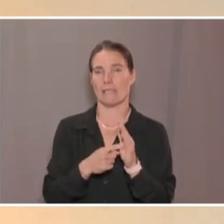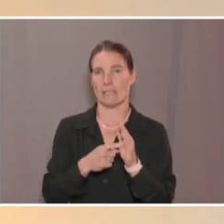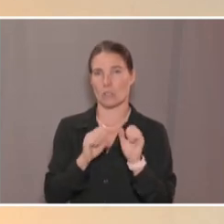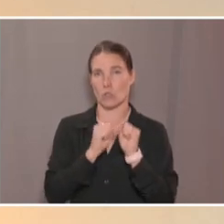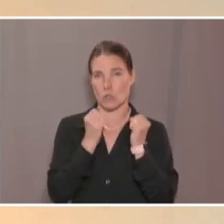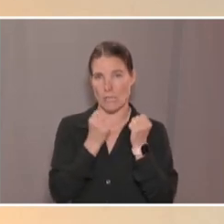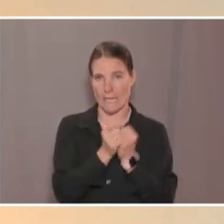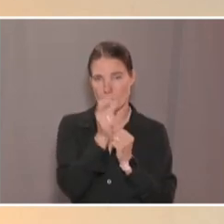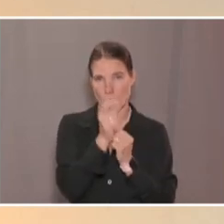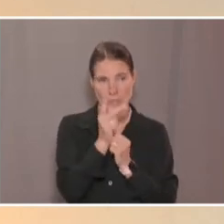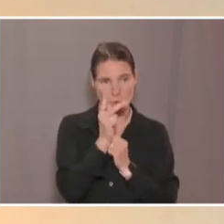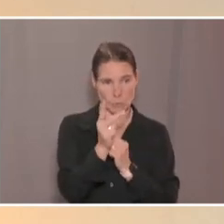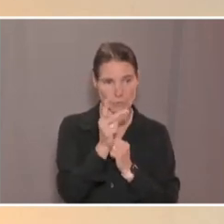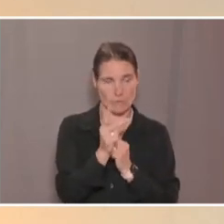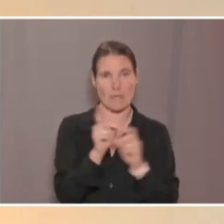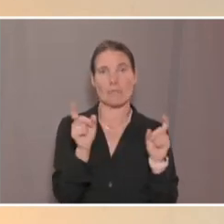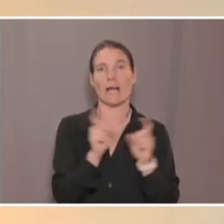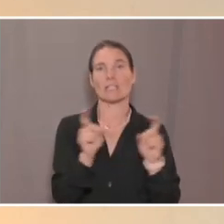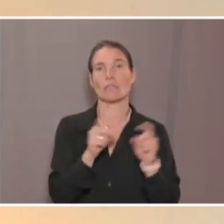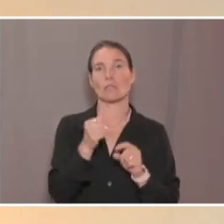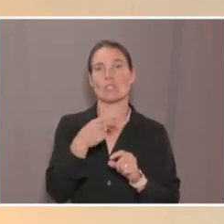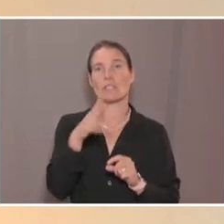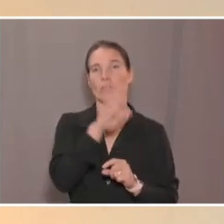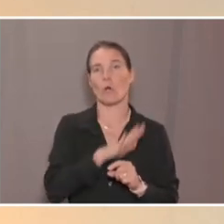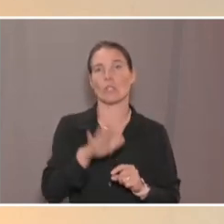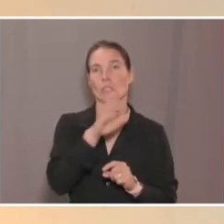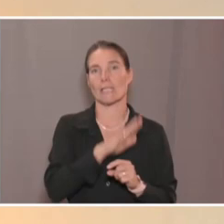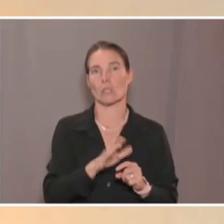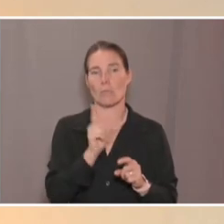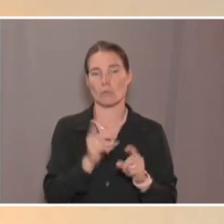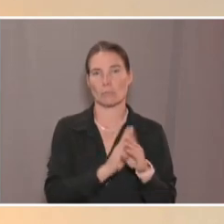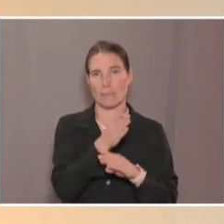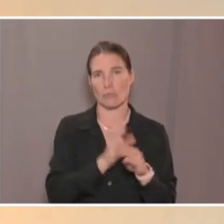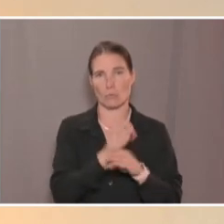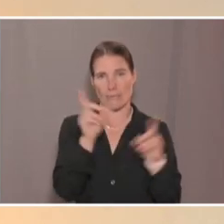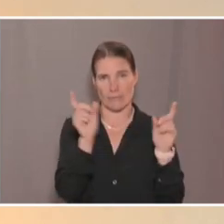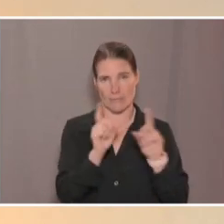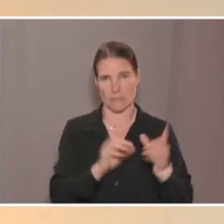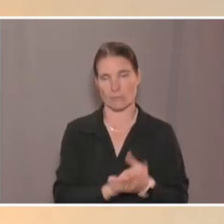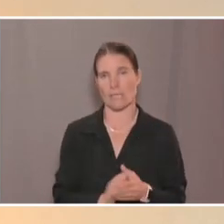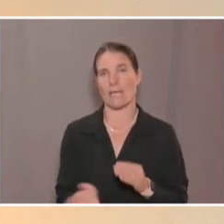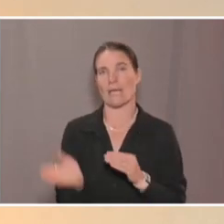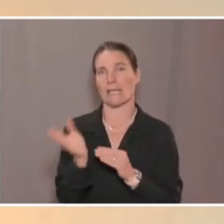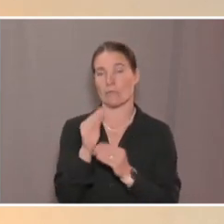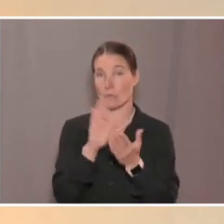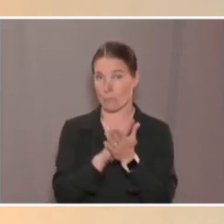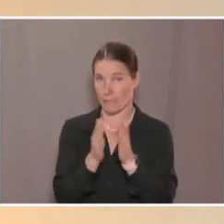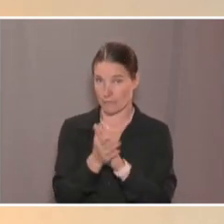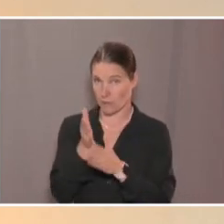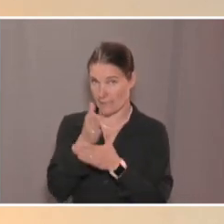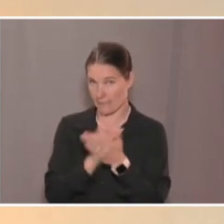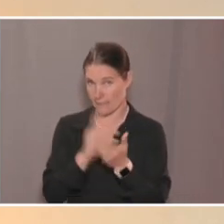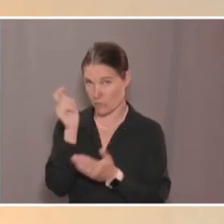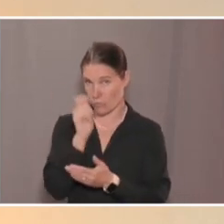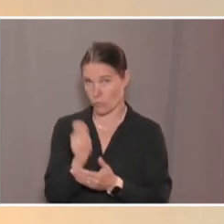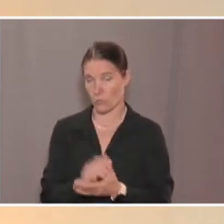eine Veranstaltung zur schleswig-holsteinischen Landeskunde besucht werden. Ergänzt wurde das Studium durch berufspraktische Anteile.